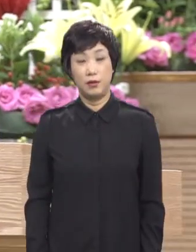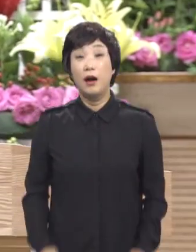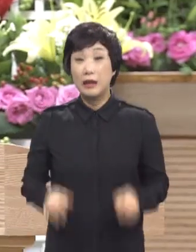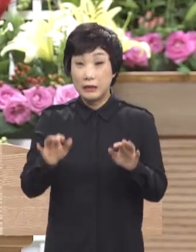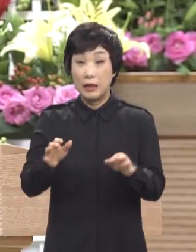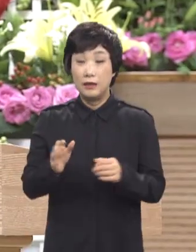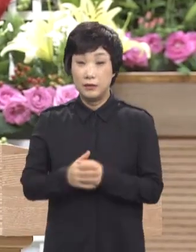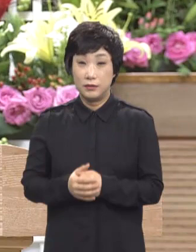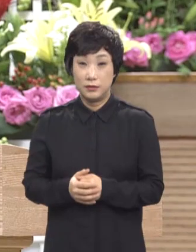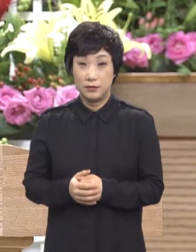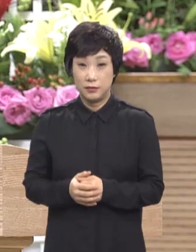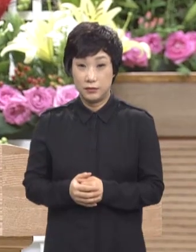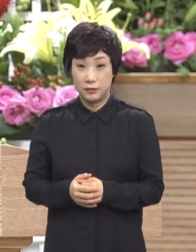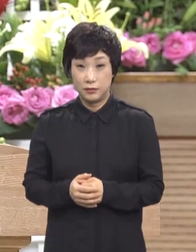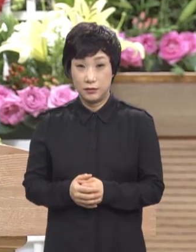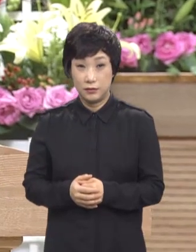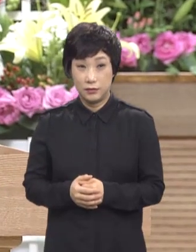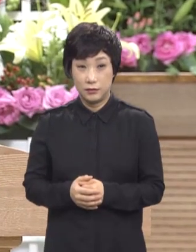그리고